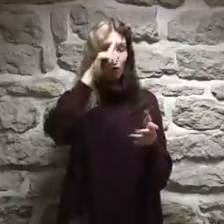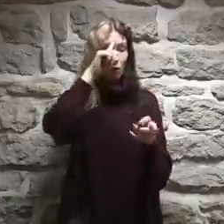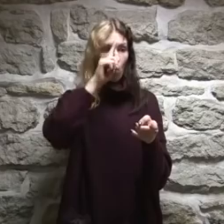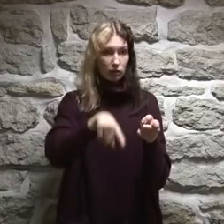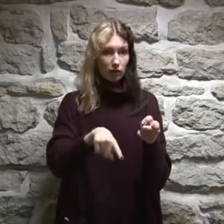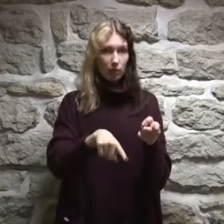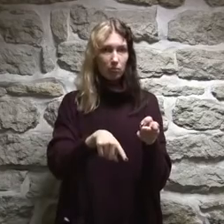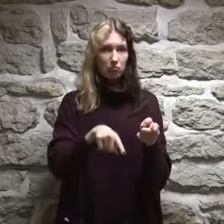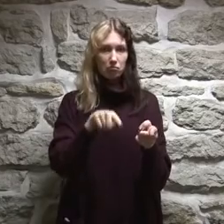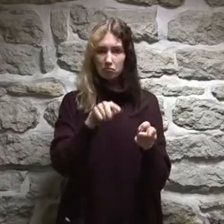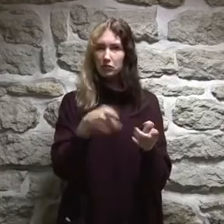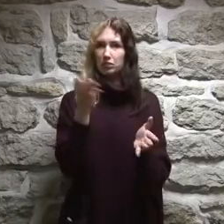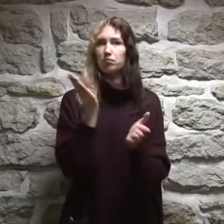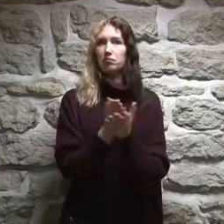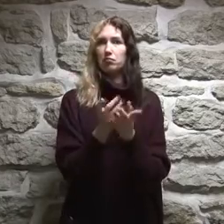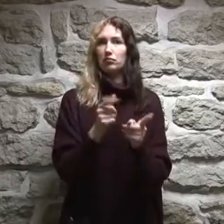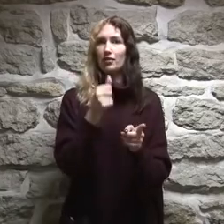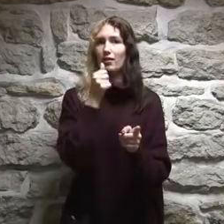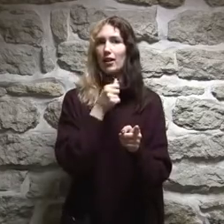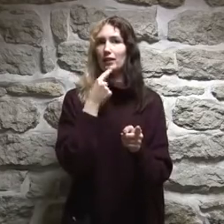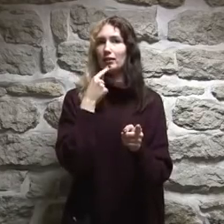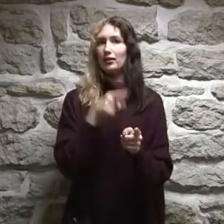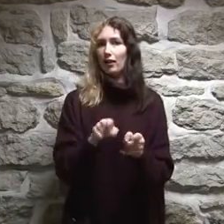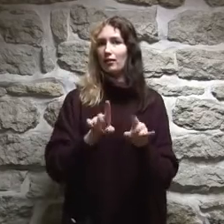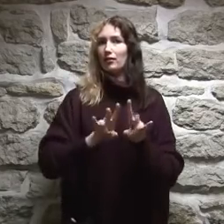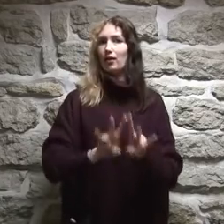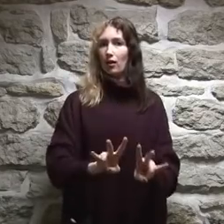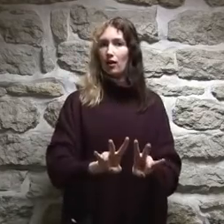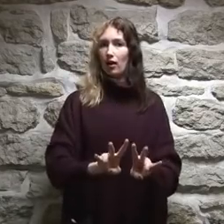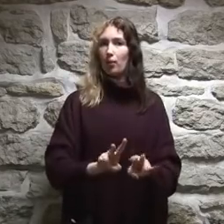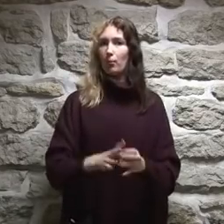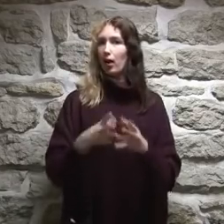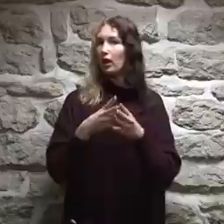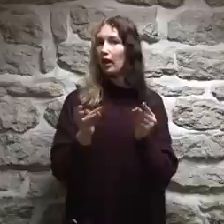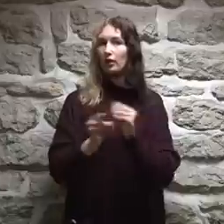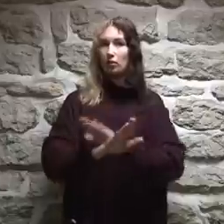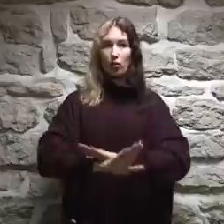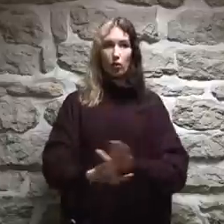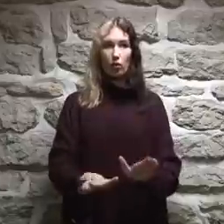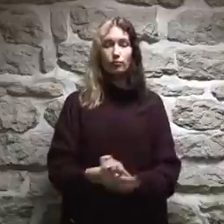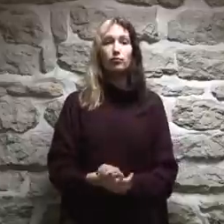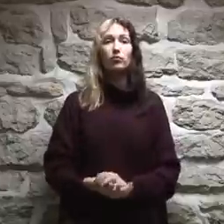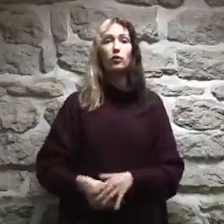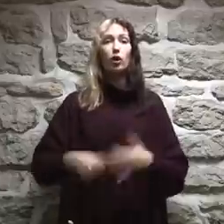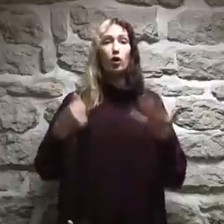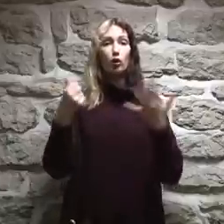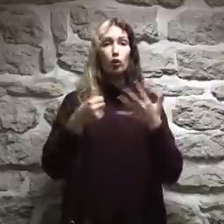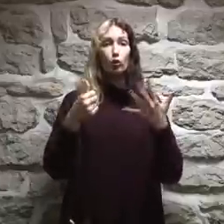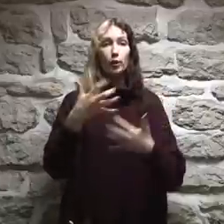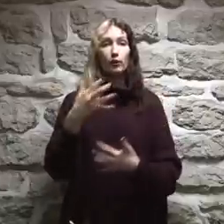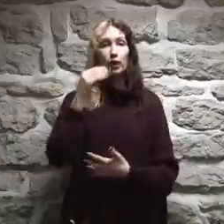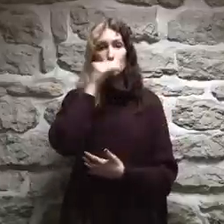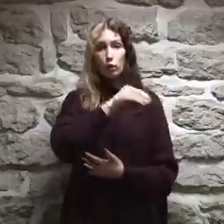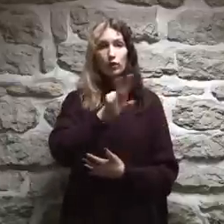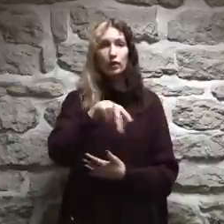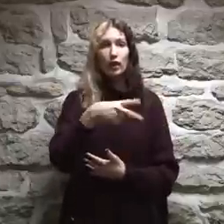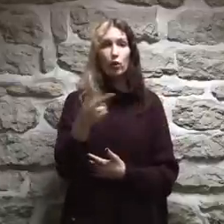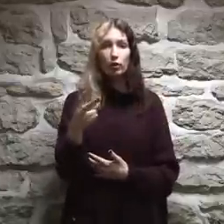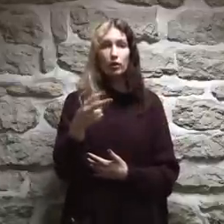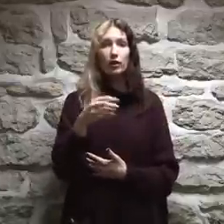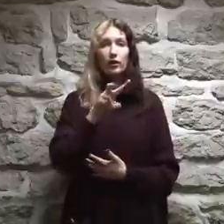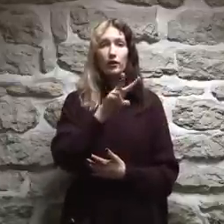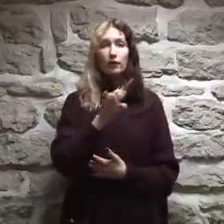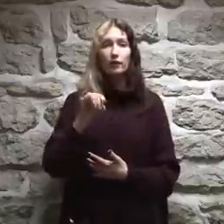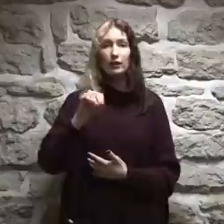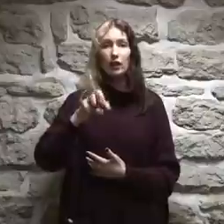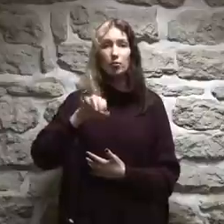võime olla võrdlemise kindlad, et meie eesti keel jääb ka püsima. Nii et 65 000 eurone Viidemani